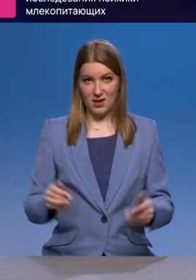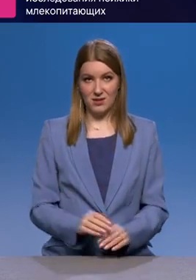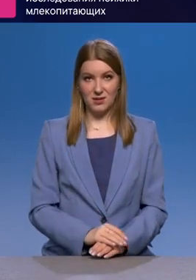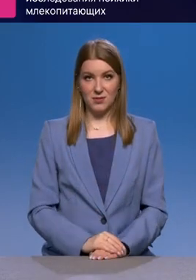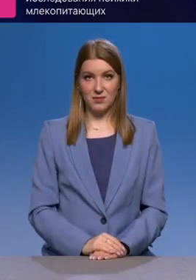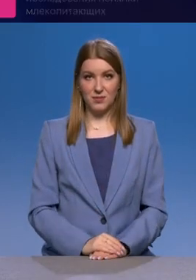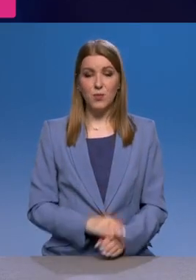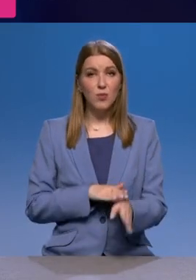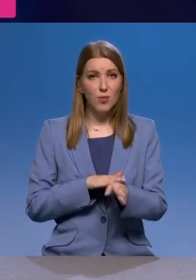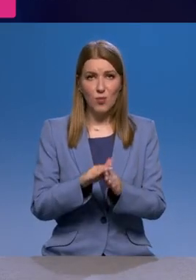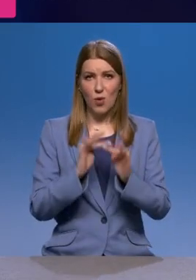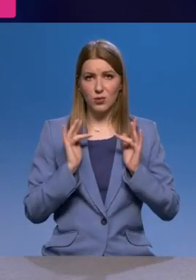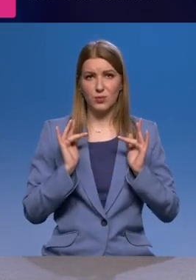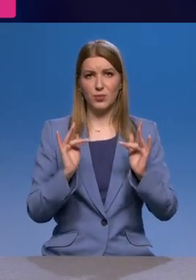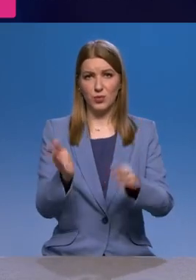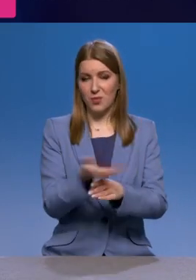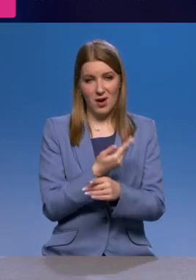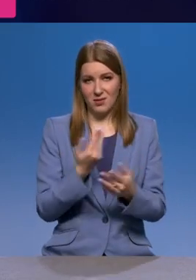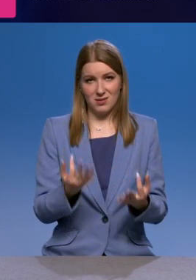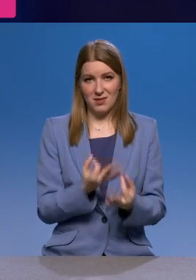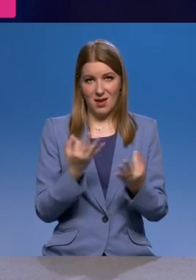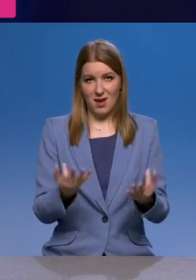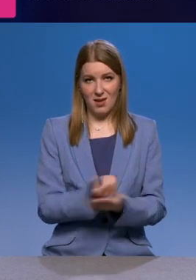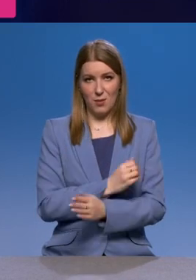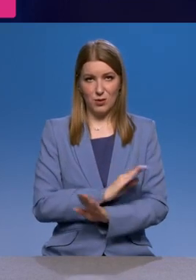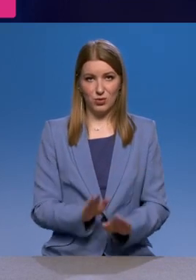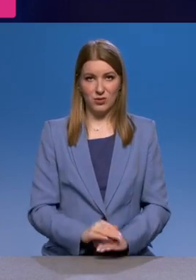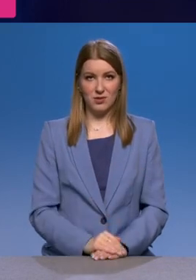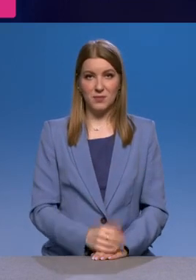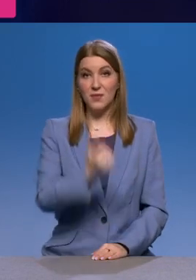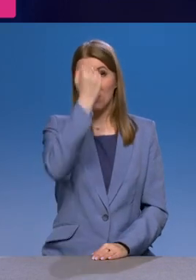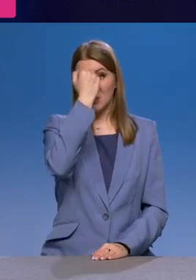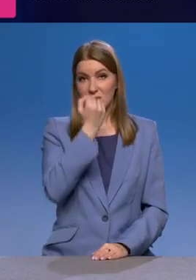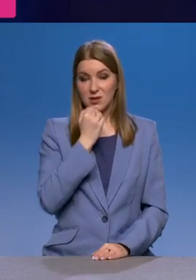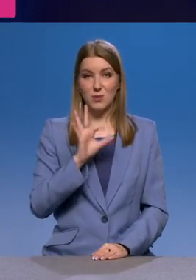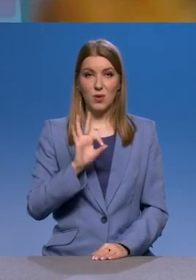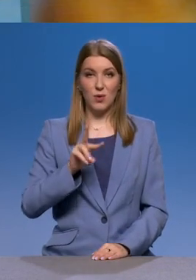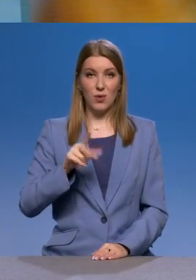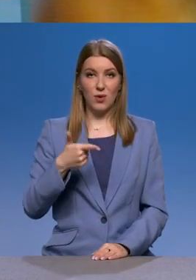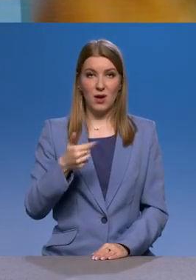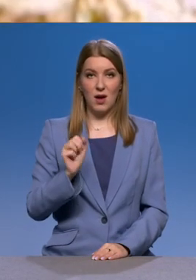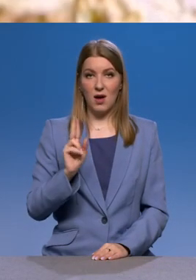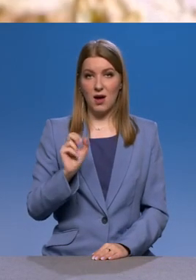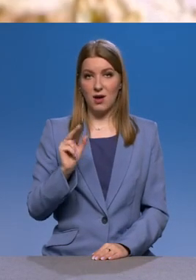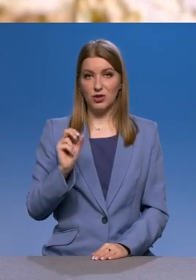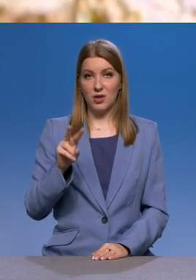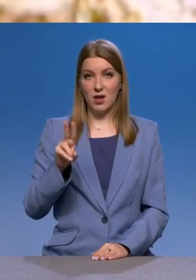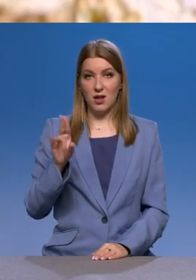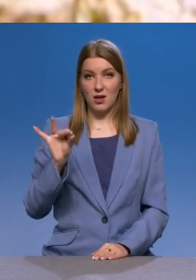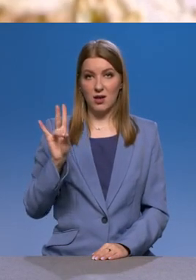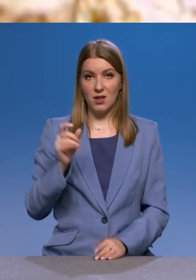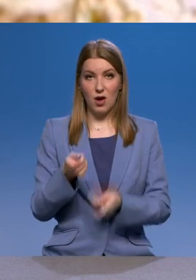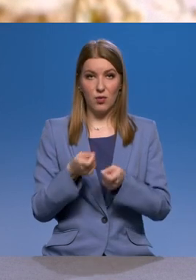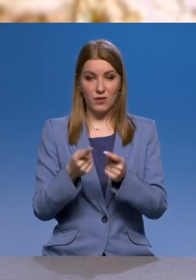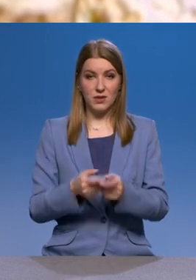окончательно убрать никаким способом не получится. Спасибо. Ольга Качалкина, кинолог, руководитель научно-практического центра исследования